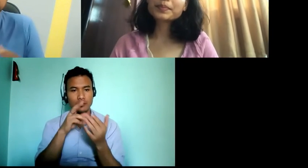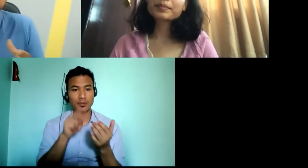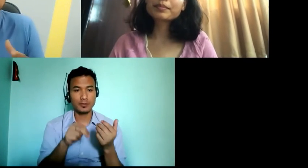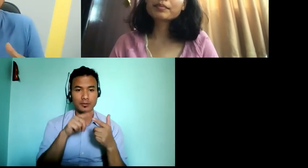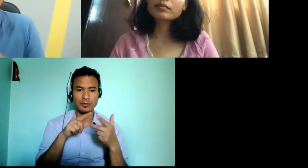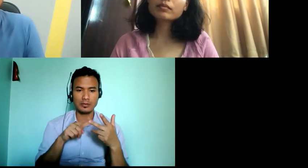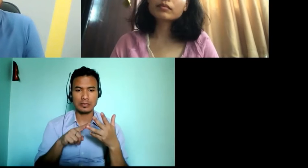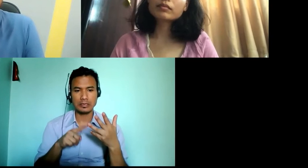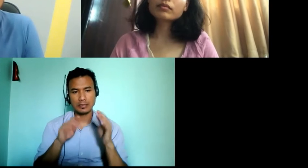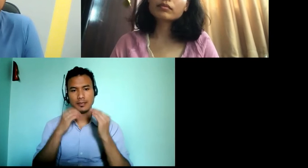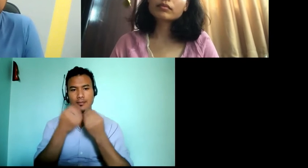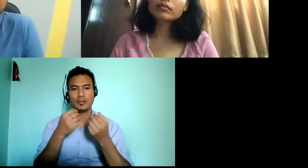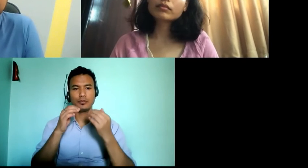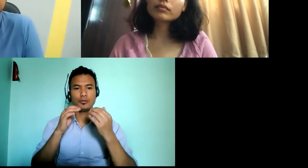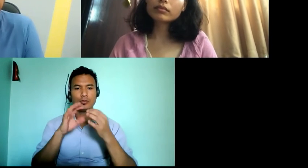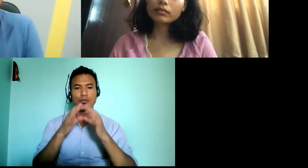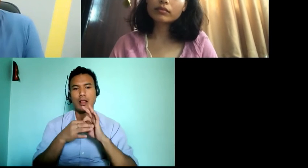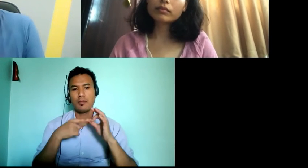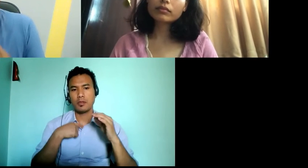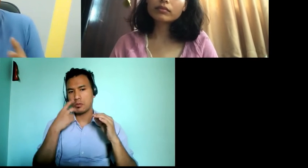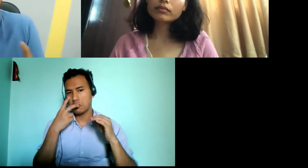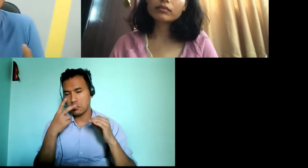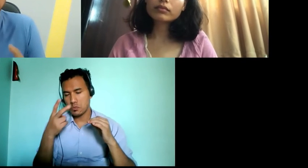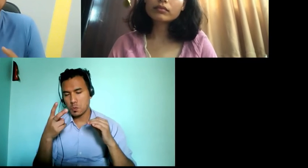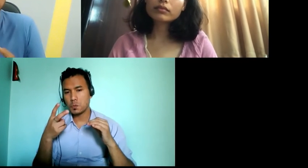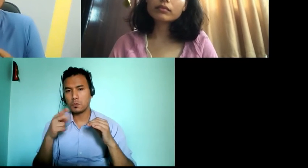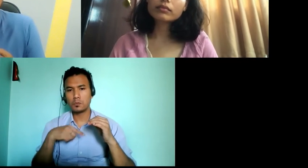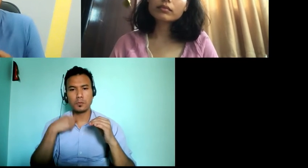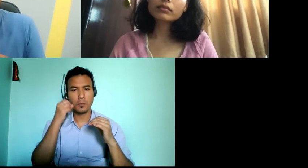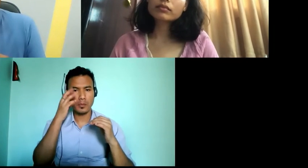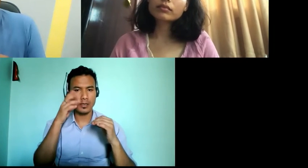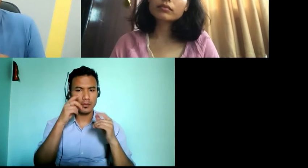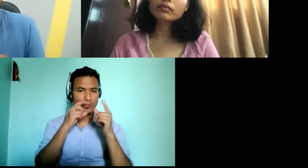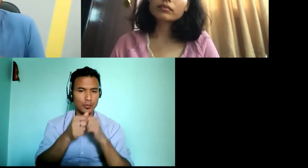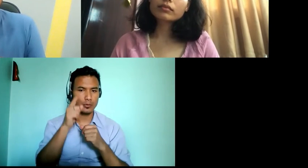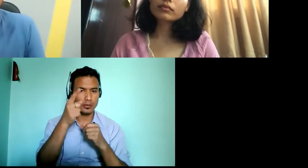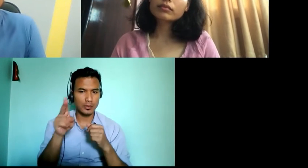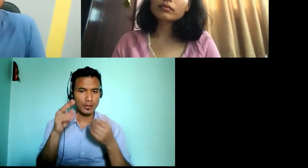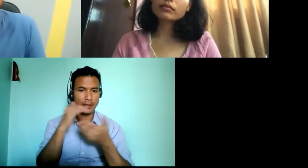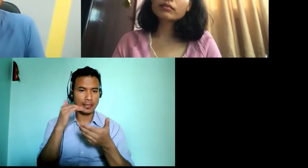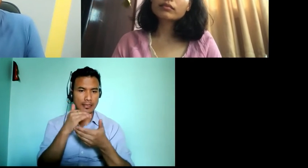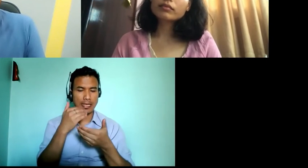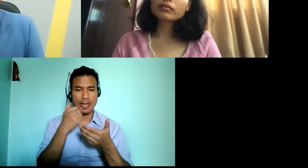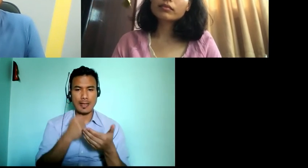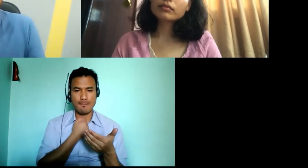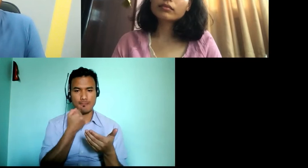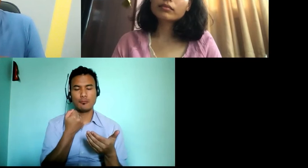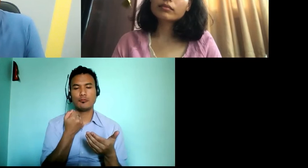उनीहरूमा पनि सोसियल मिडियाको एक्सपोजरहरू मैले देख्न थालेँ. आज बिहान भर्खर पनि एकजना बच्चाले चाहिँ आफ्नो होइन